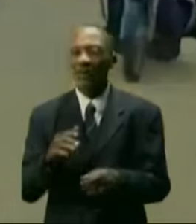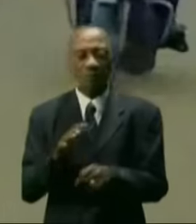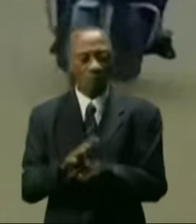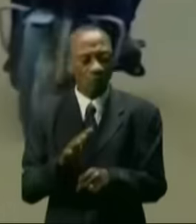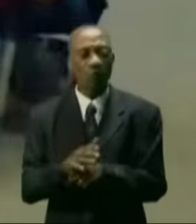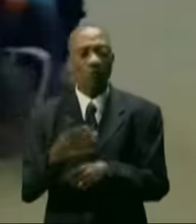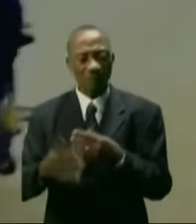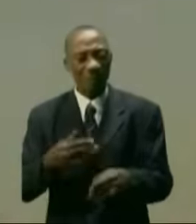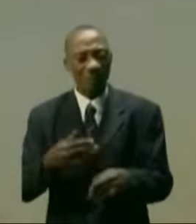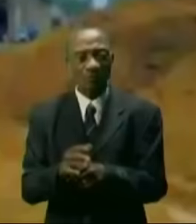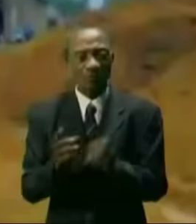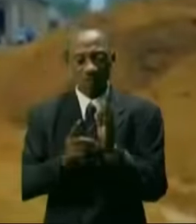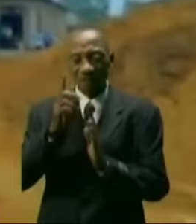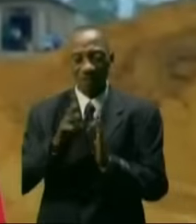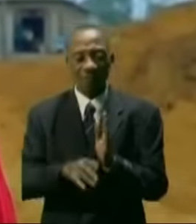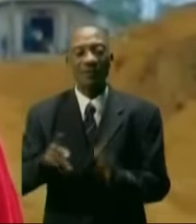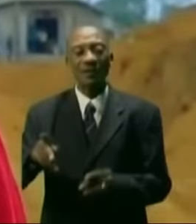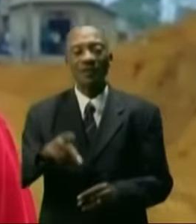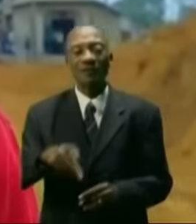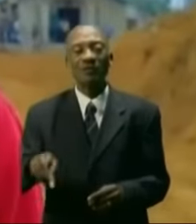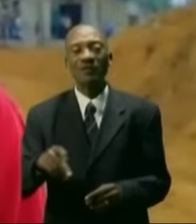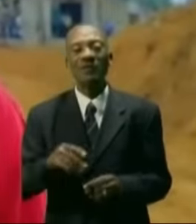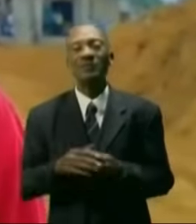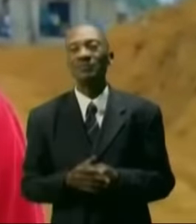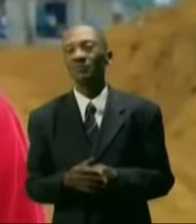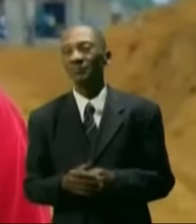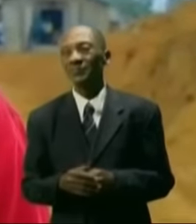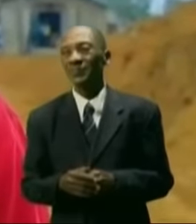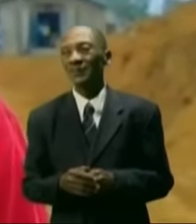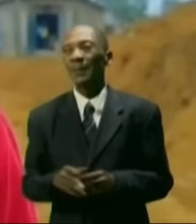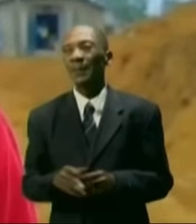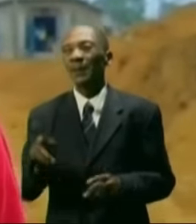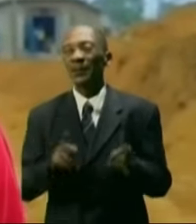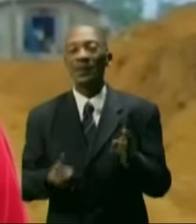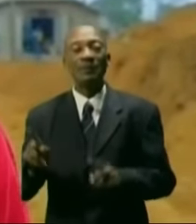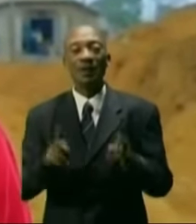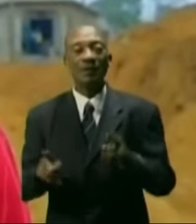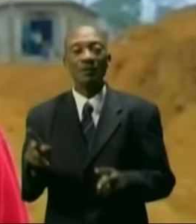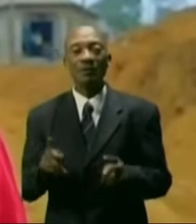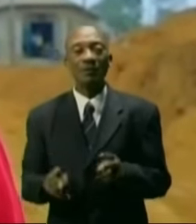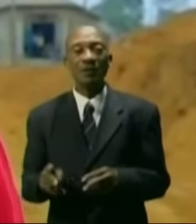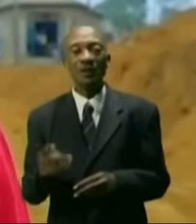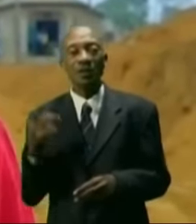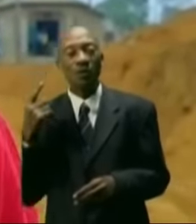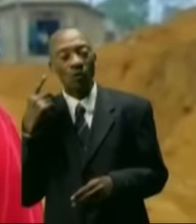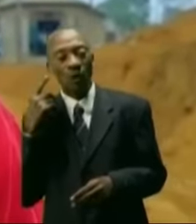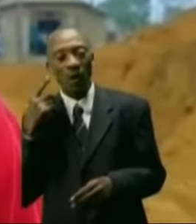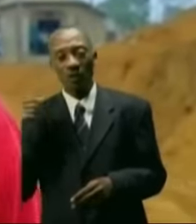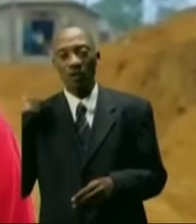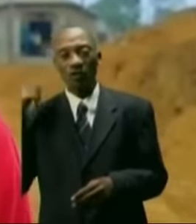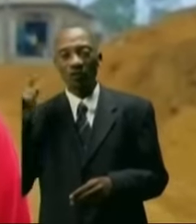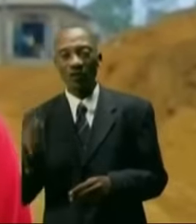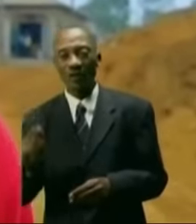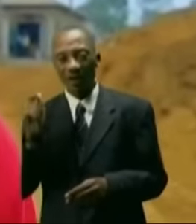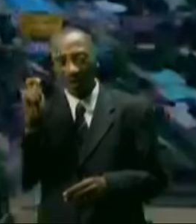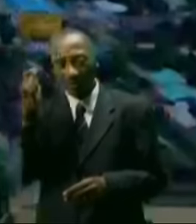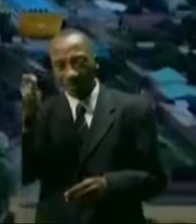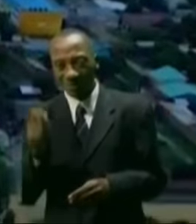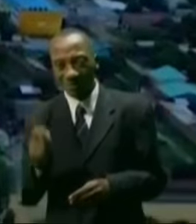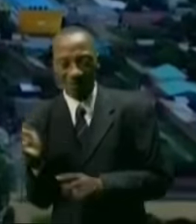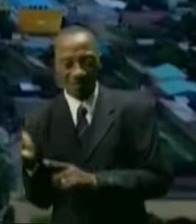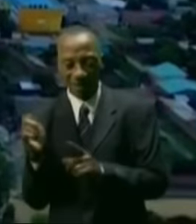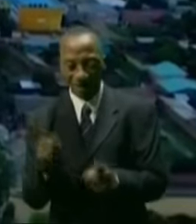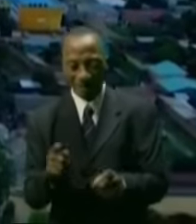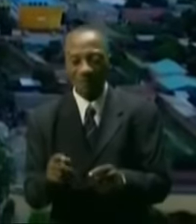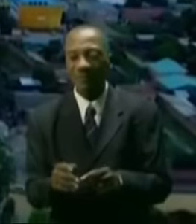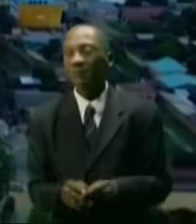quartier d'Ankoku, les habitants ont loué et remercié le gouverneur militaire pour la sécurité restaurée, ainsi